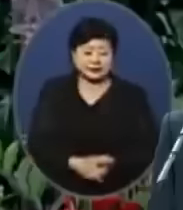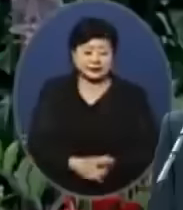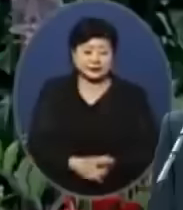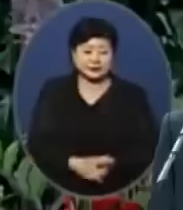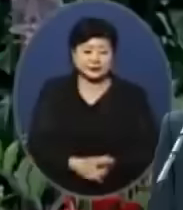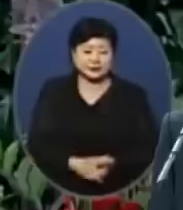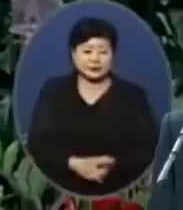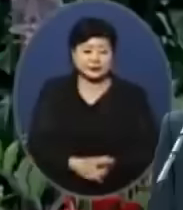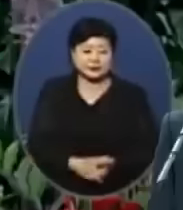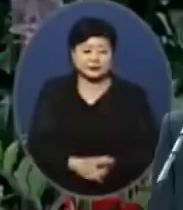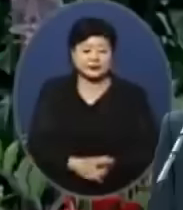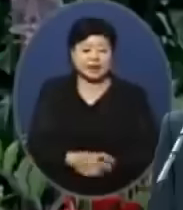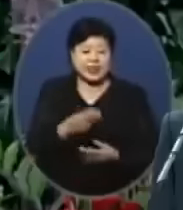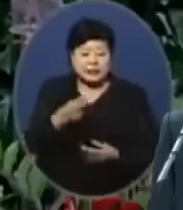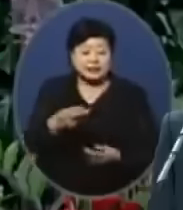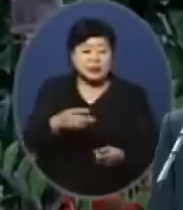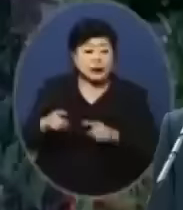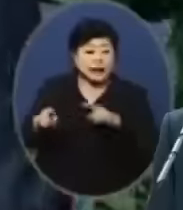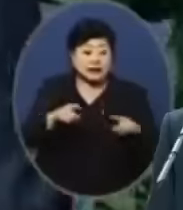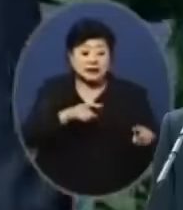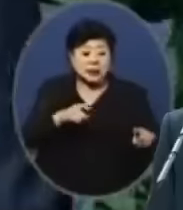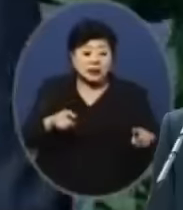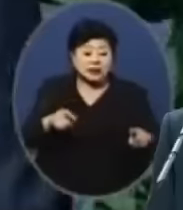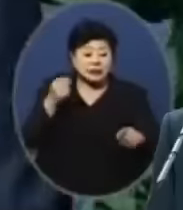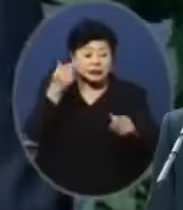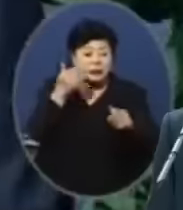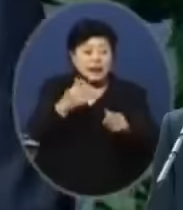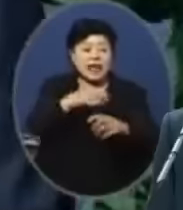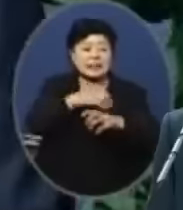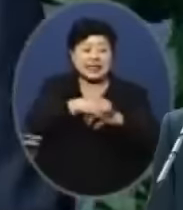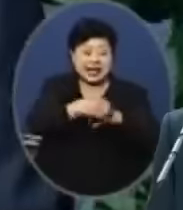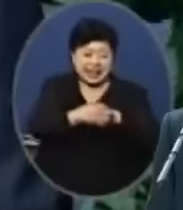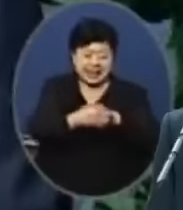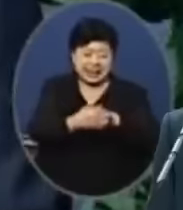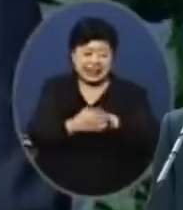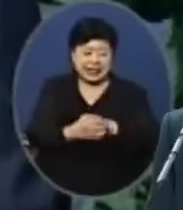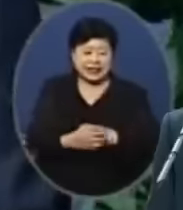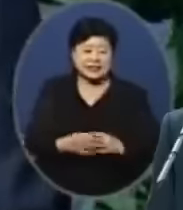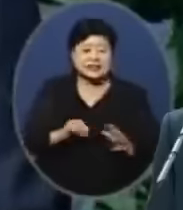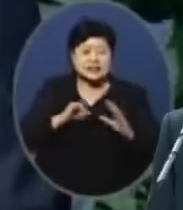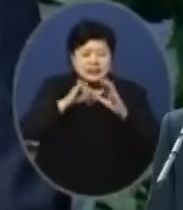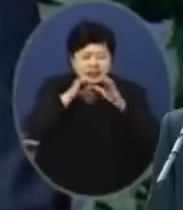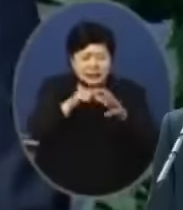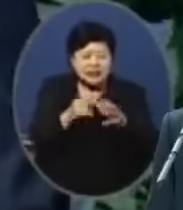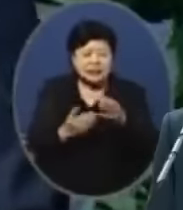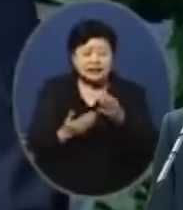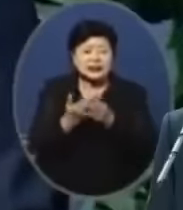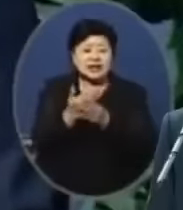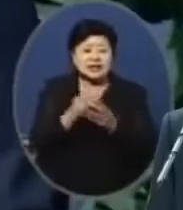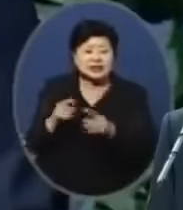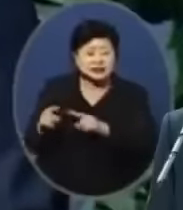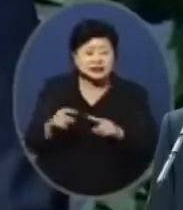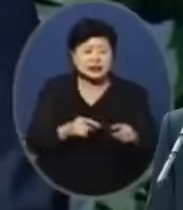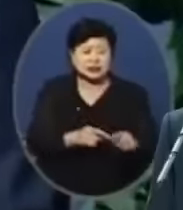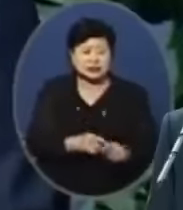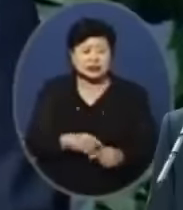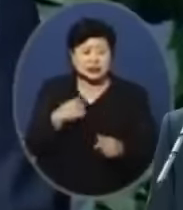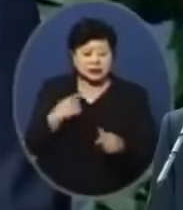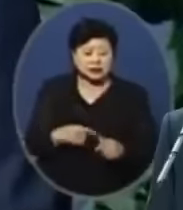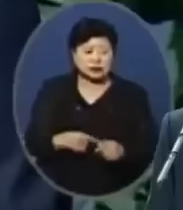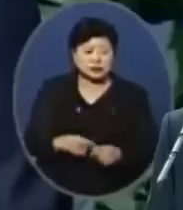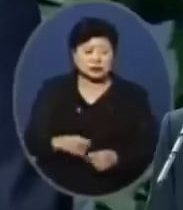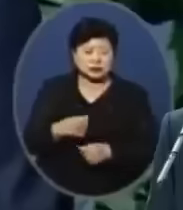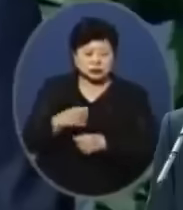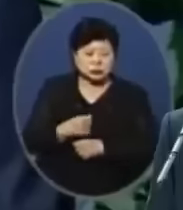세계는 3차원을 다스립니다. 성령의 세계는 이 세상에서 일어나는 정치, 경제, 교육, 문화, 군사,